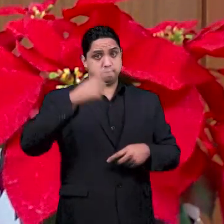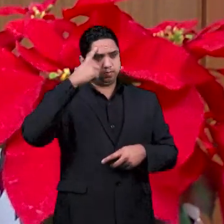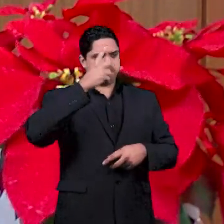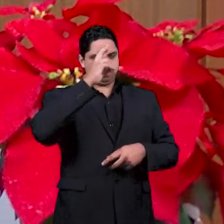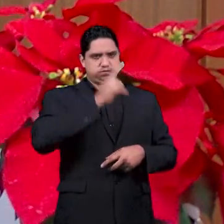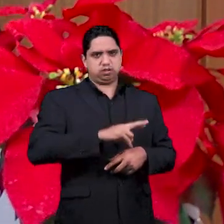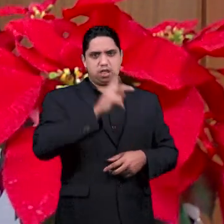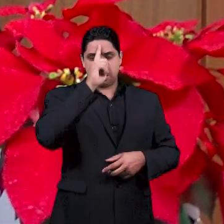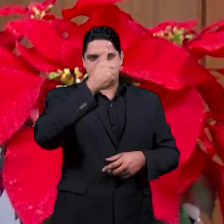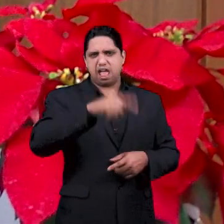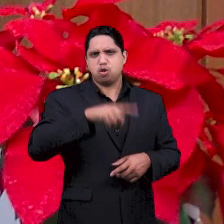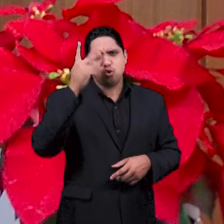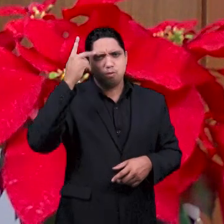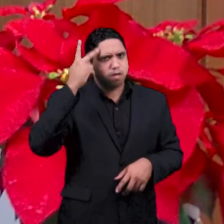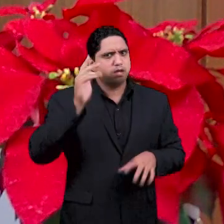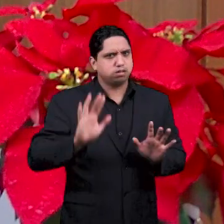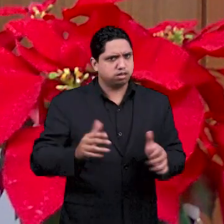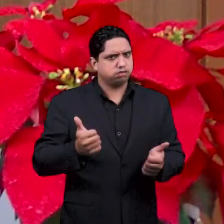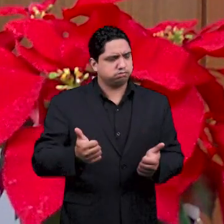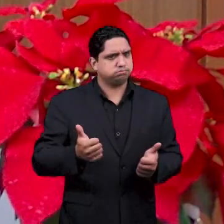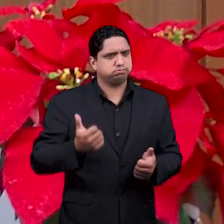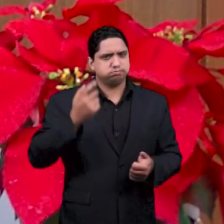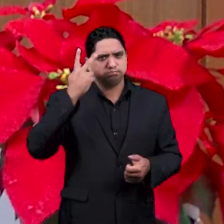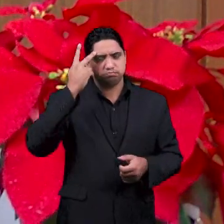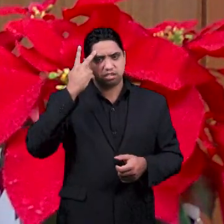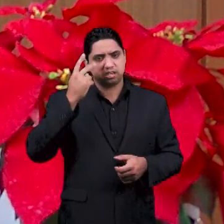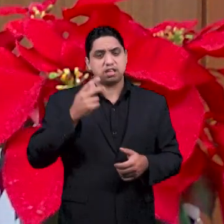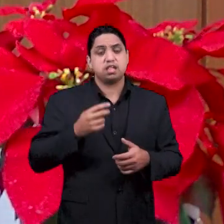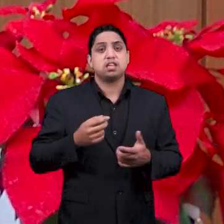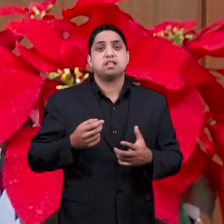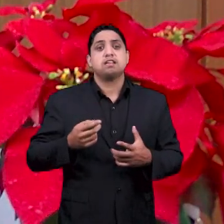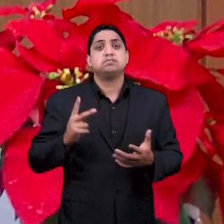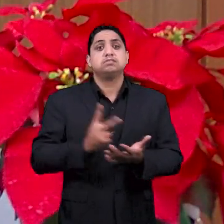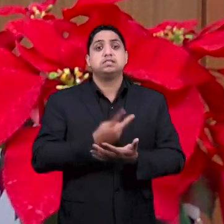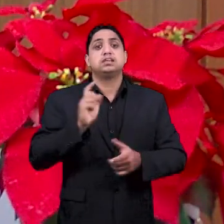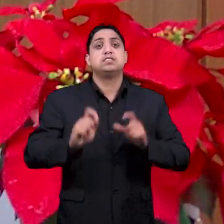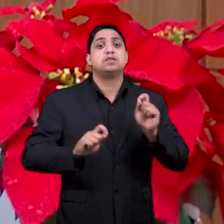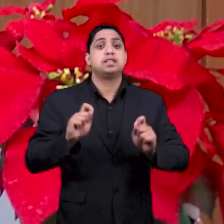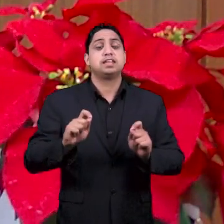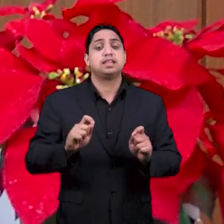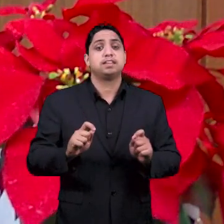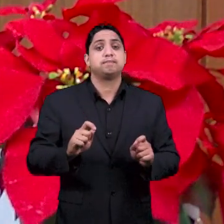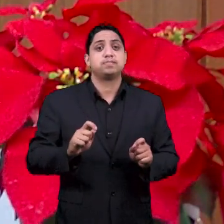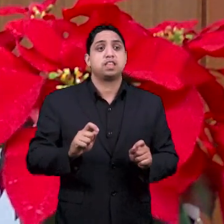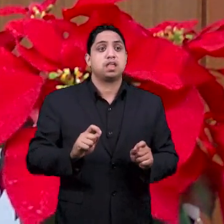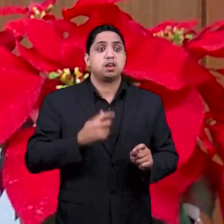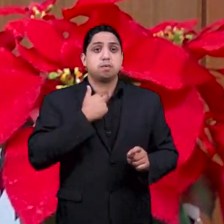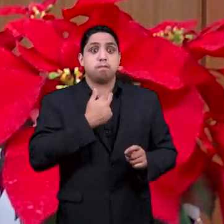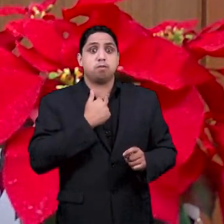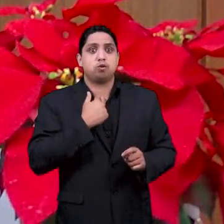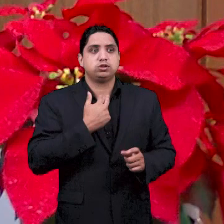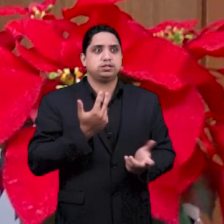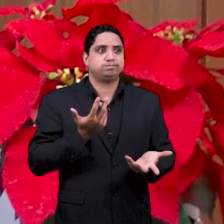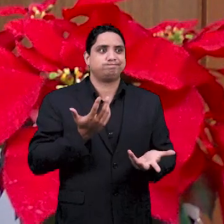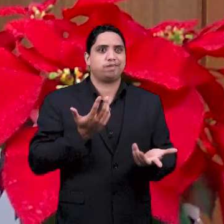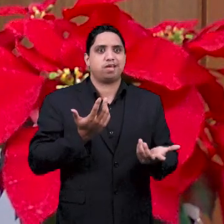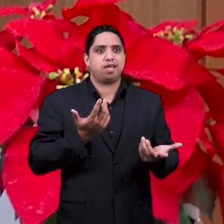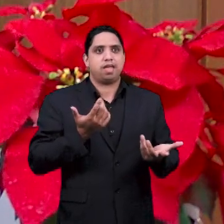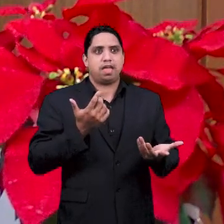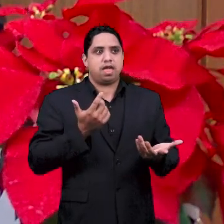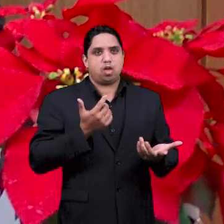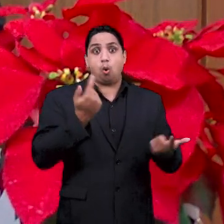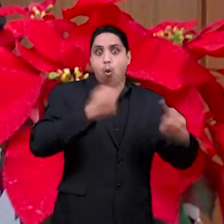идеологическом ли, что нормально, в определенной форме нельзя как бы